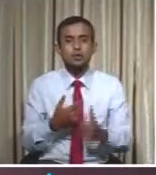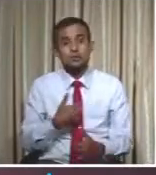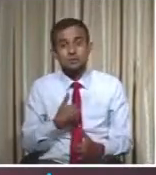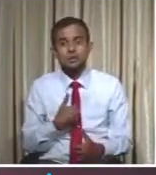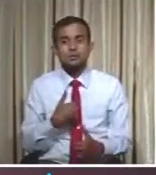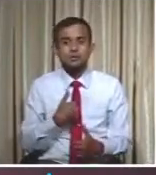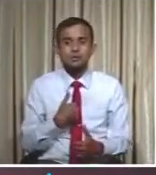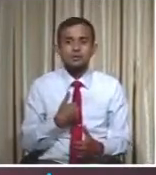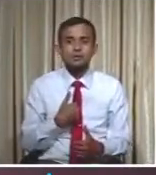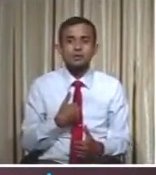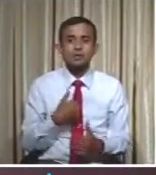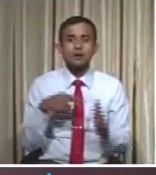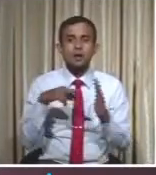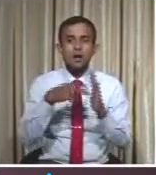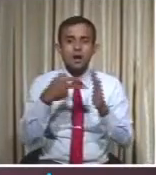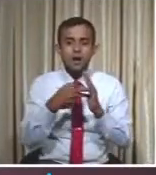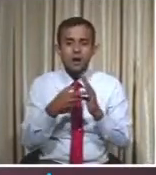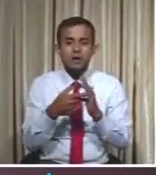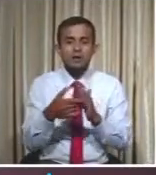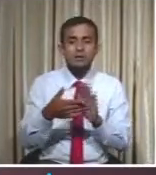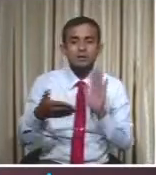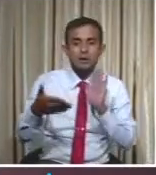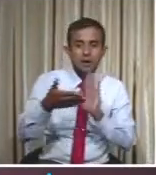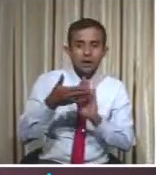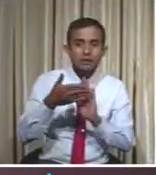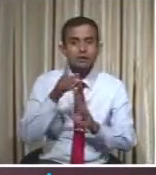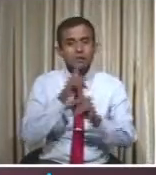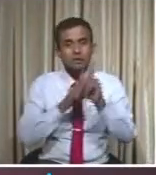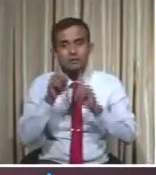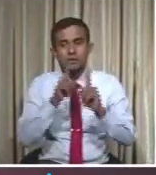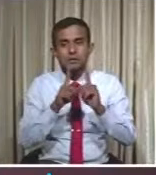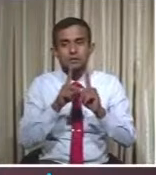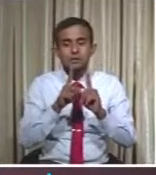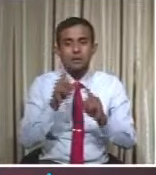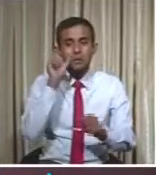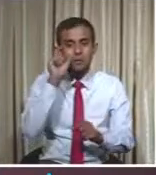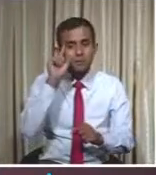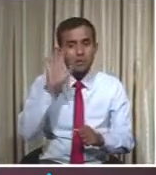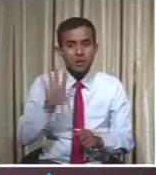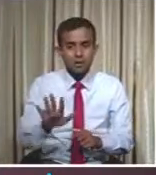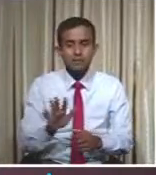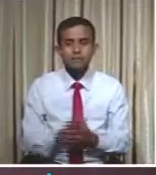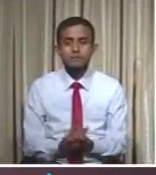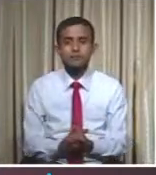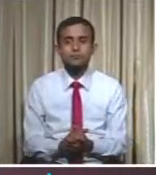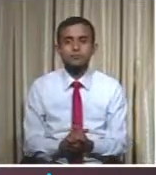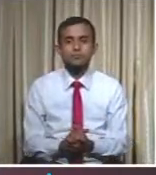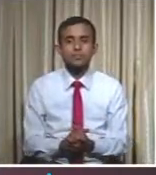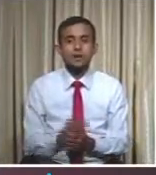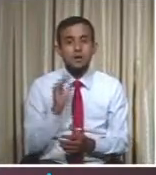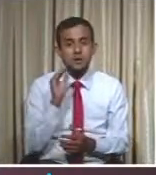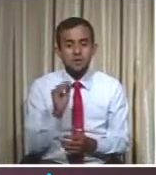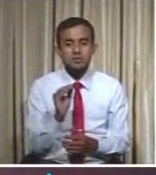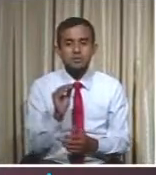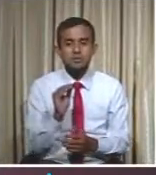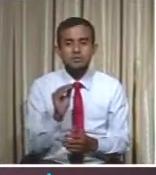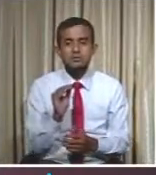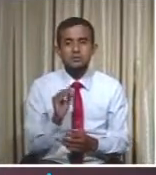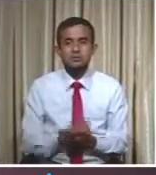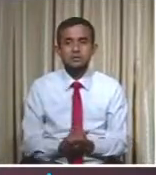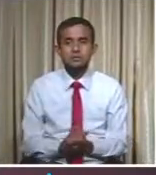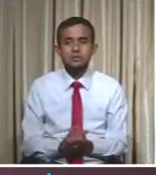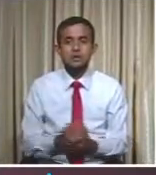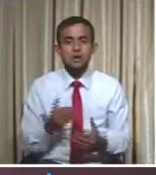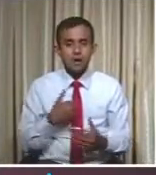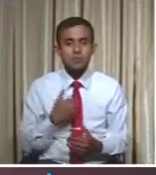උද්‍යෝගයෙන් අයවැයට කිට්ටු වෙන්න ඒක ගැන සාකච්ඡා කරනවා ඒක ගැන බලාපොරොත්තුවක් තියෙනවා නමුත්